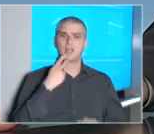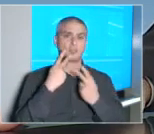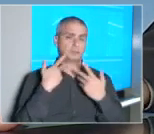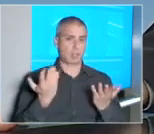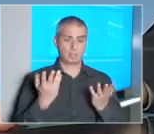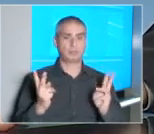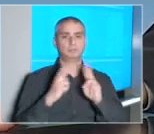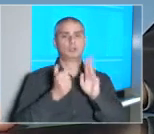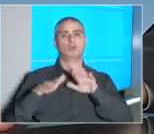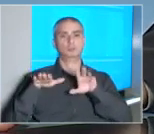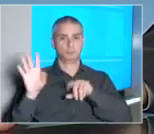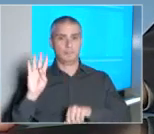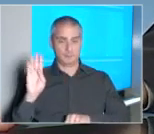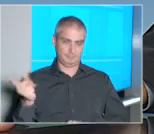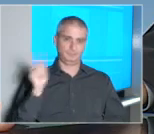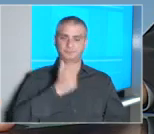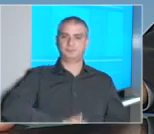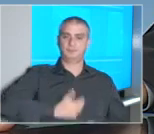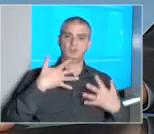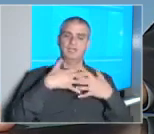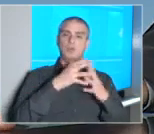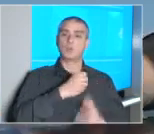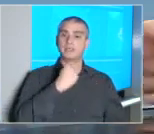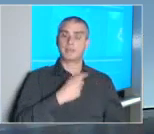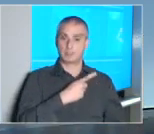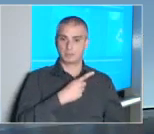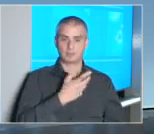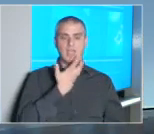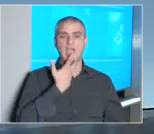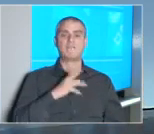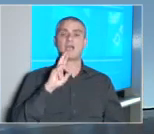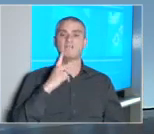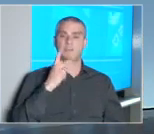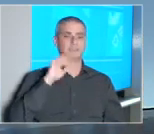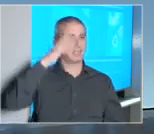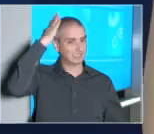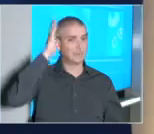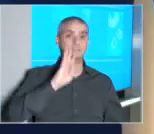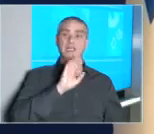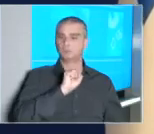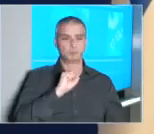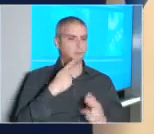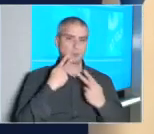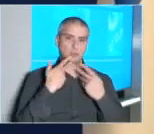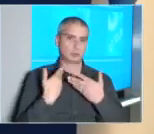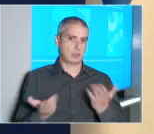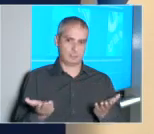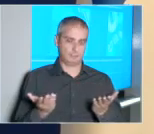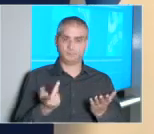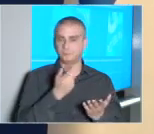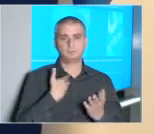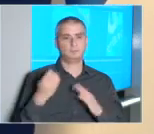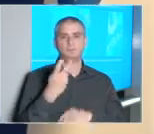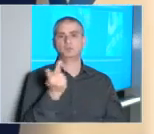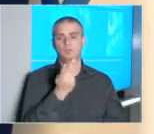תוצאות, פגישה נוספת בין ראש הממשלה בנימין נתניהו לראשי איחוד מפלגות הימין, הרב רפי פרץ ובצלאל סמוטריץ', שהיא הסתיימה ללא תוצאות. על הפרק